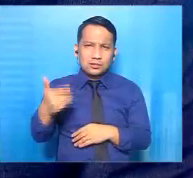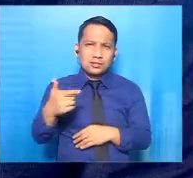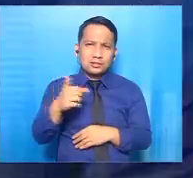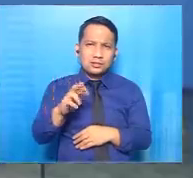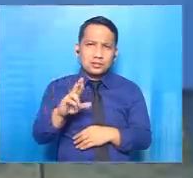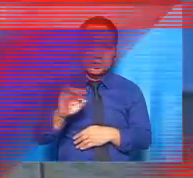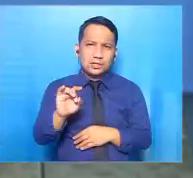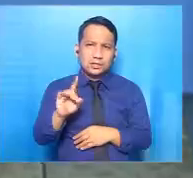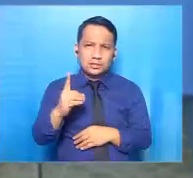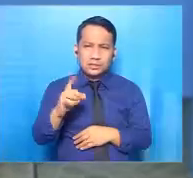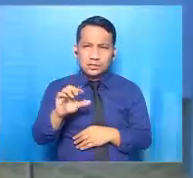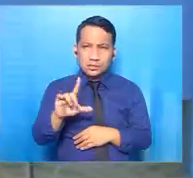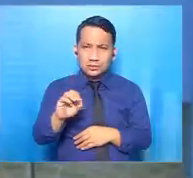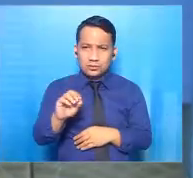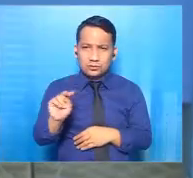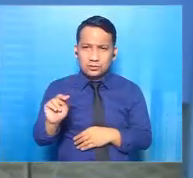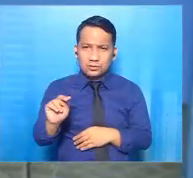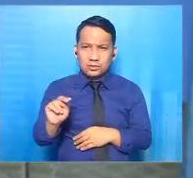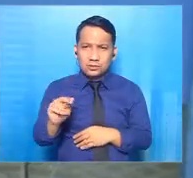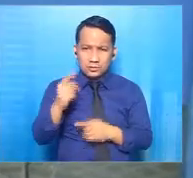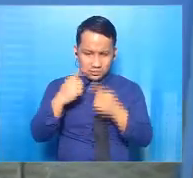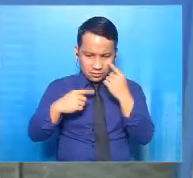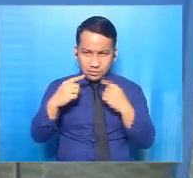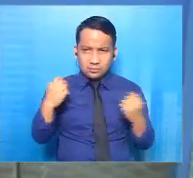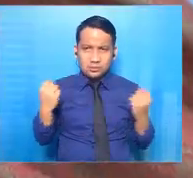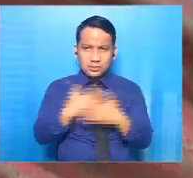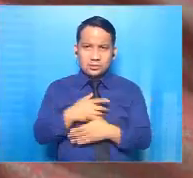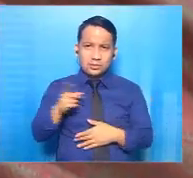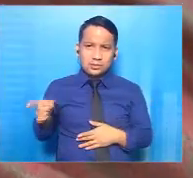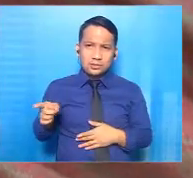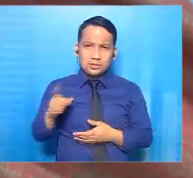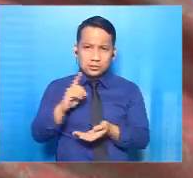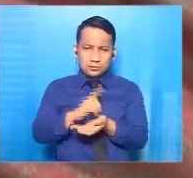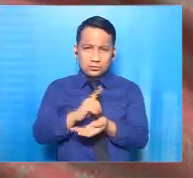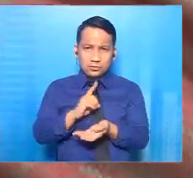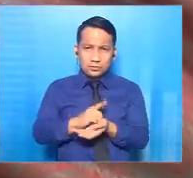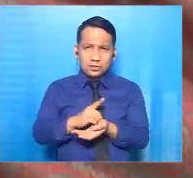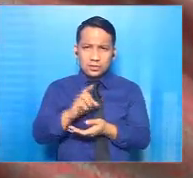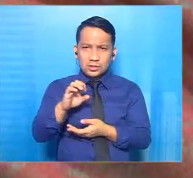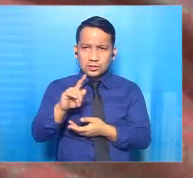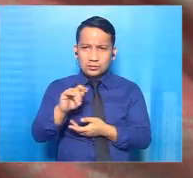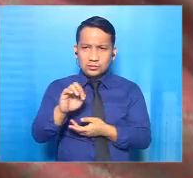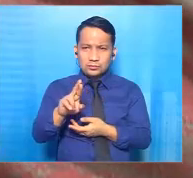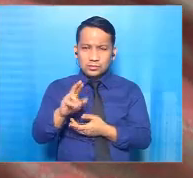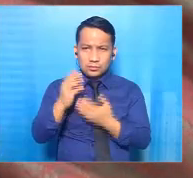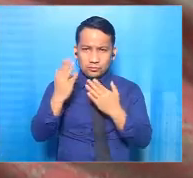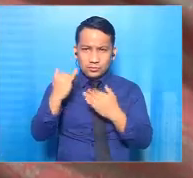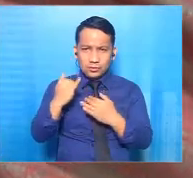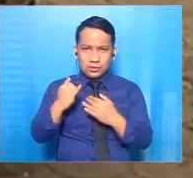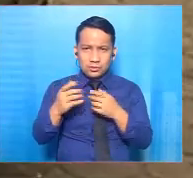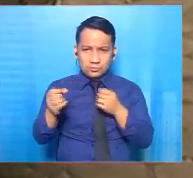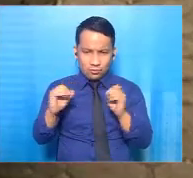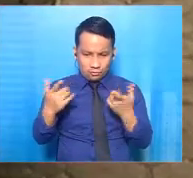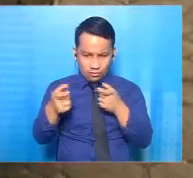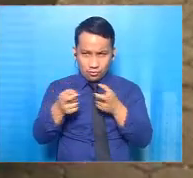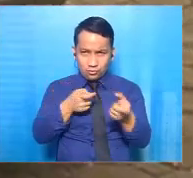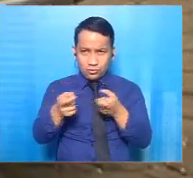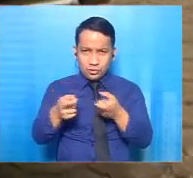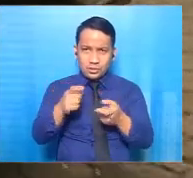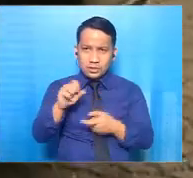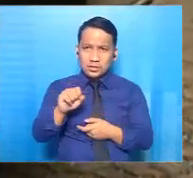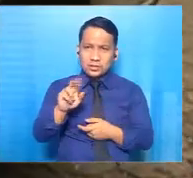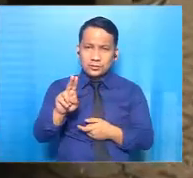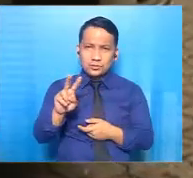Leon. Halos maiyak sa sobrang takot si Dr. Esther Peralta matapos mawalan daw ng kontrol ang minamanayong